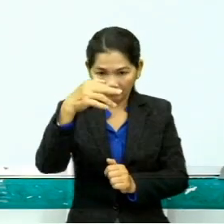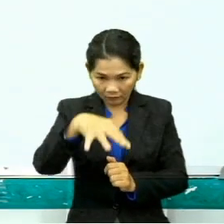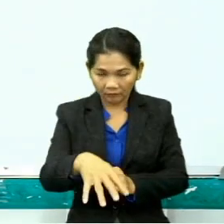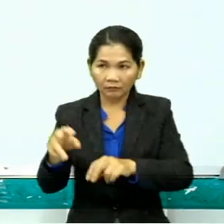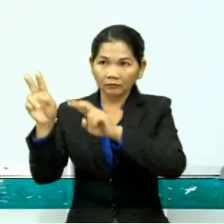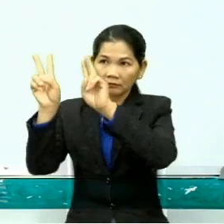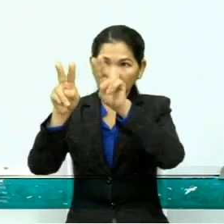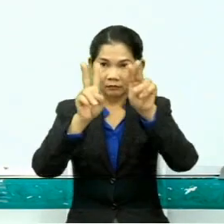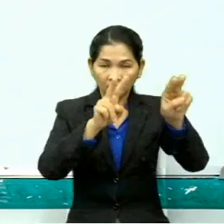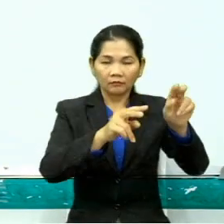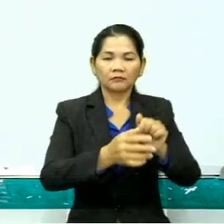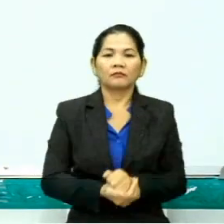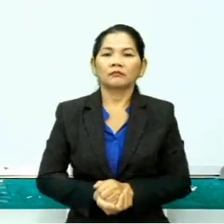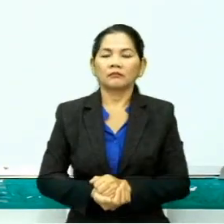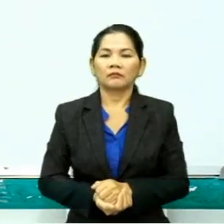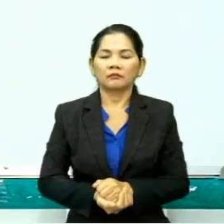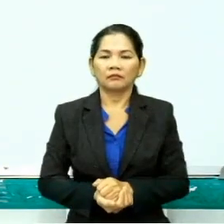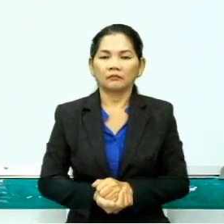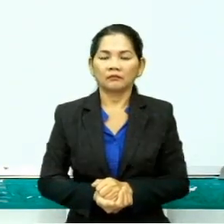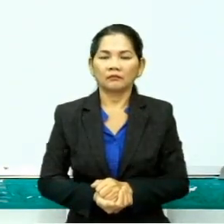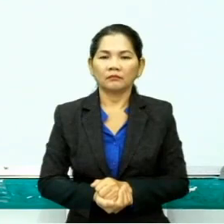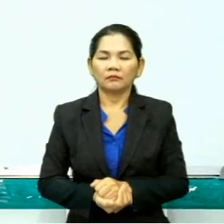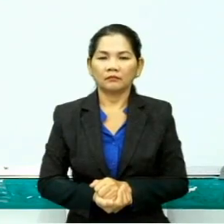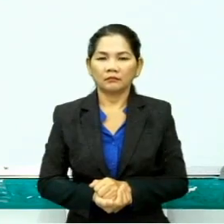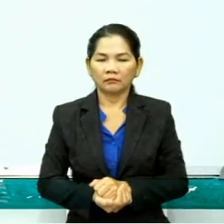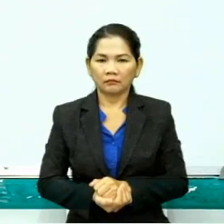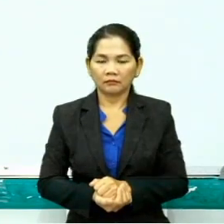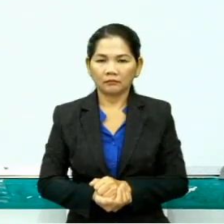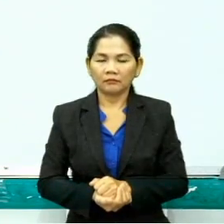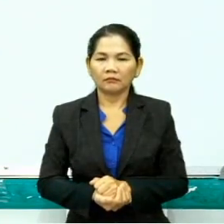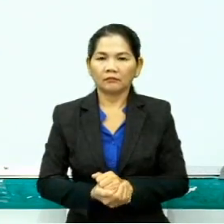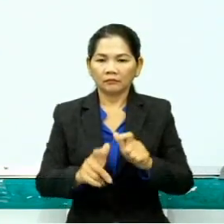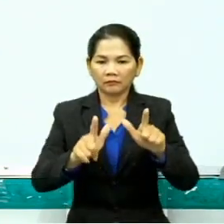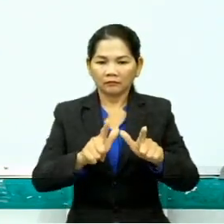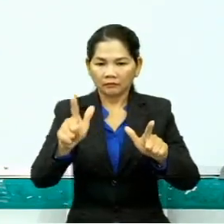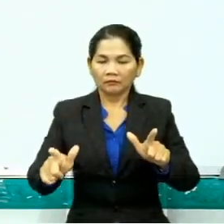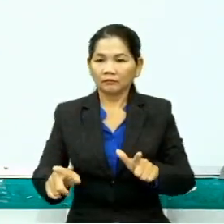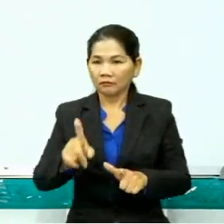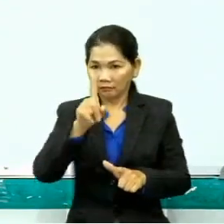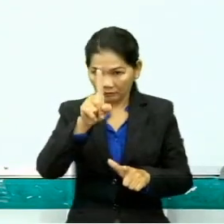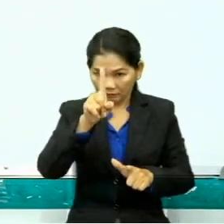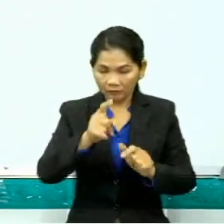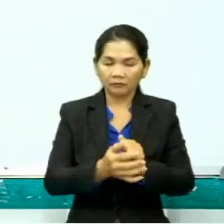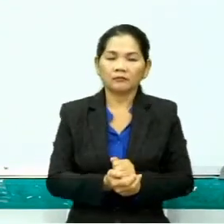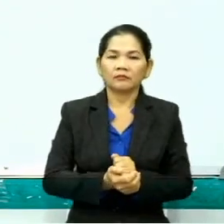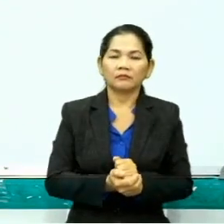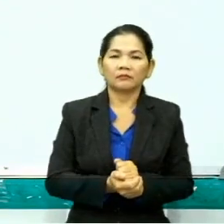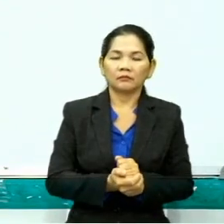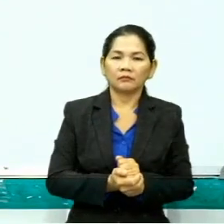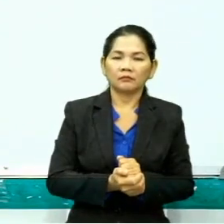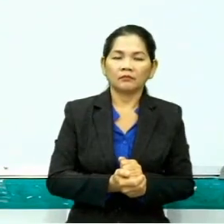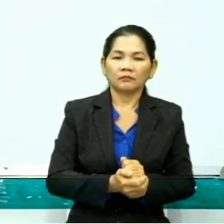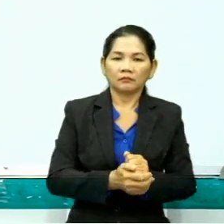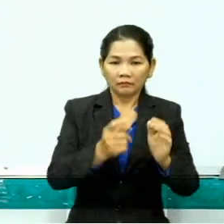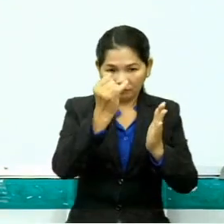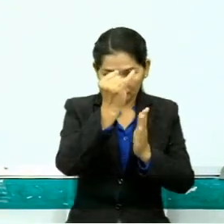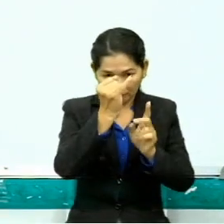tới con chả cứ nơi nông clear tim bấy này vẽ tí tim mùi nè này cứ cùng một tuổi bị cáo nó con